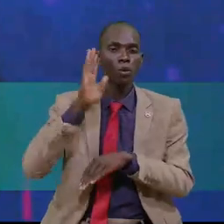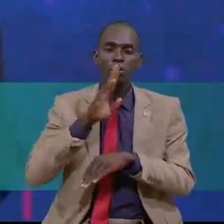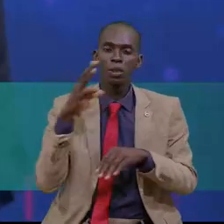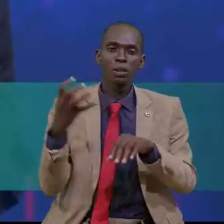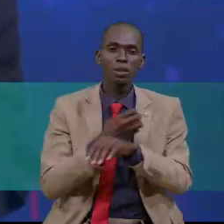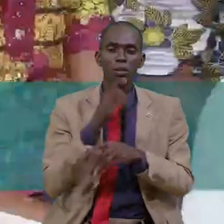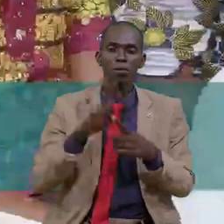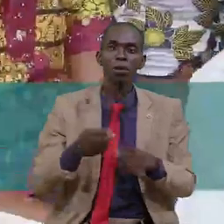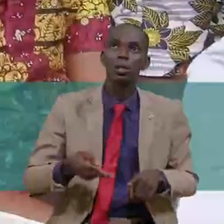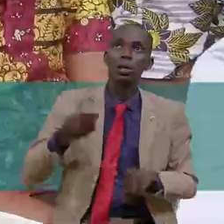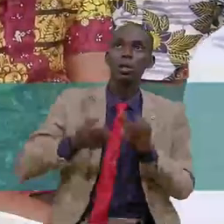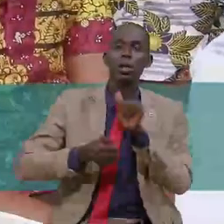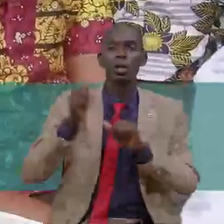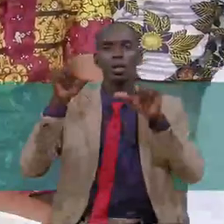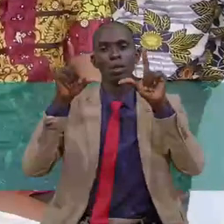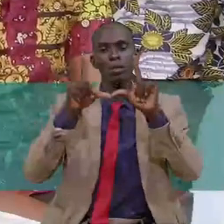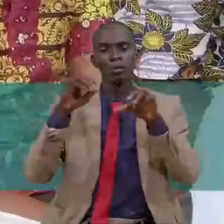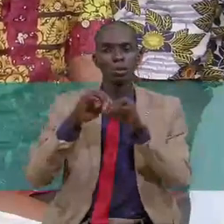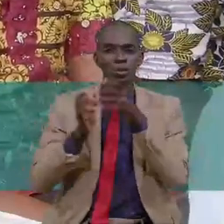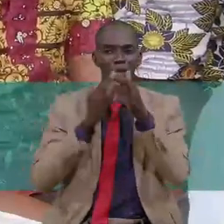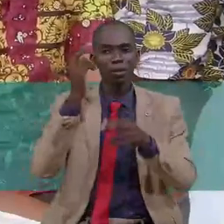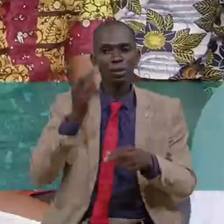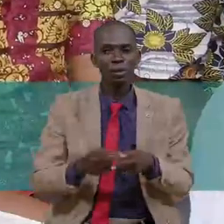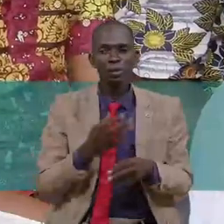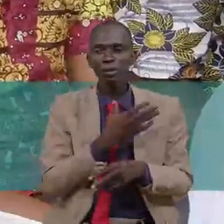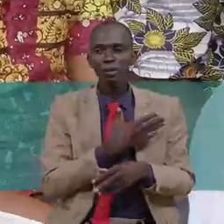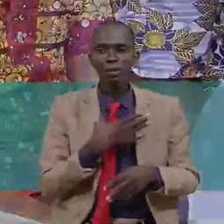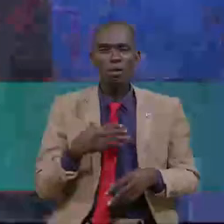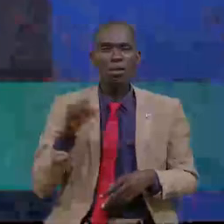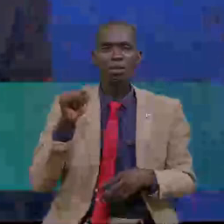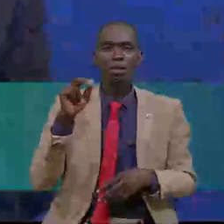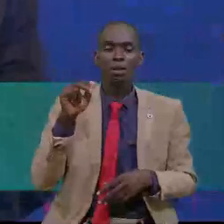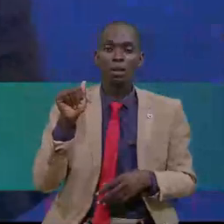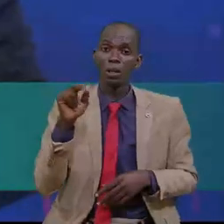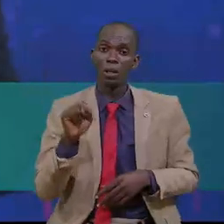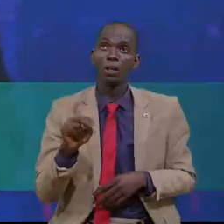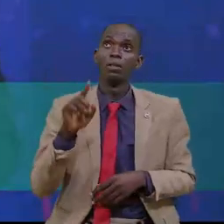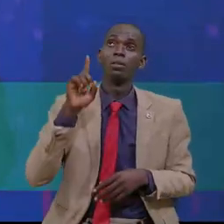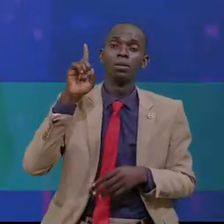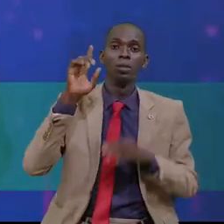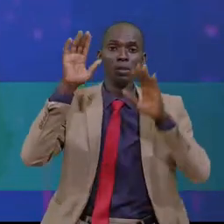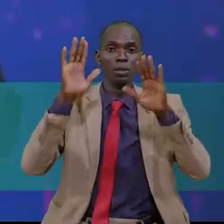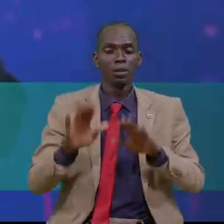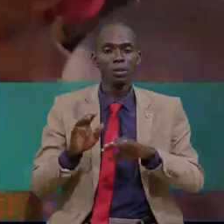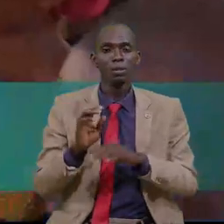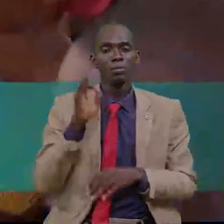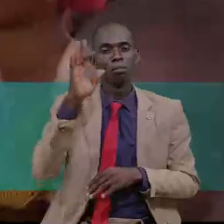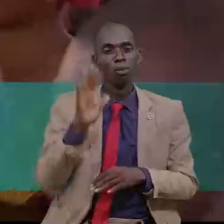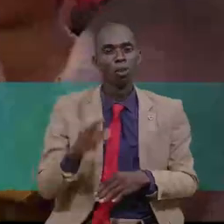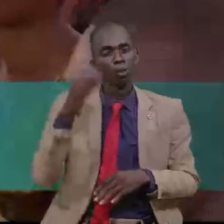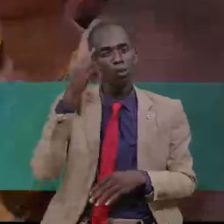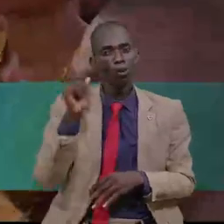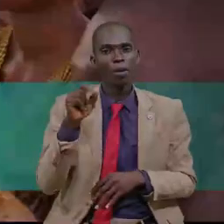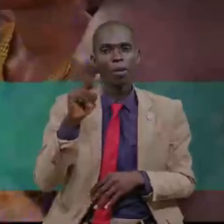sera élevé à un niveau supérieur au nom de Jésus. Un ministre excellent pour un